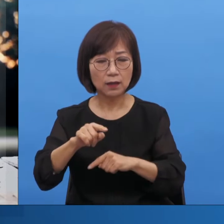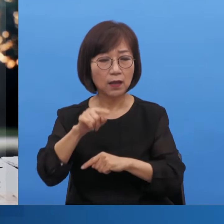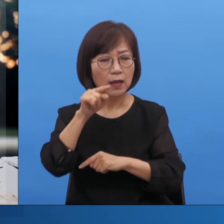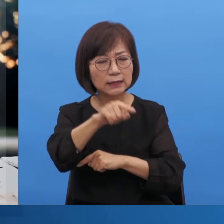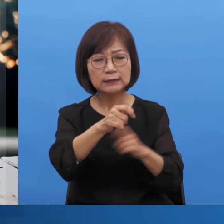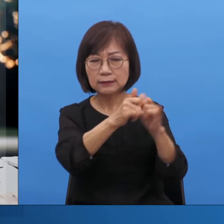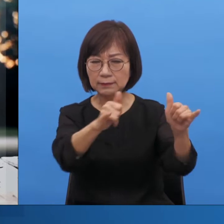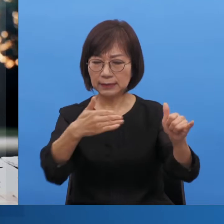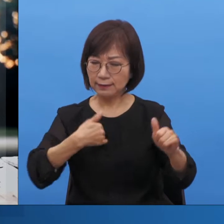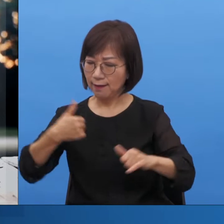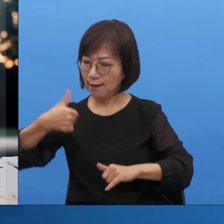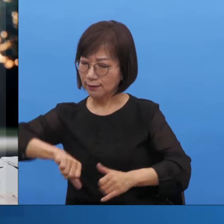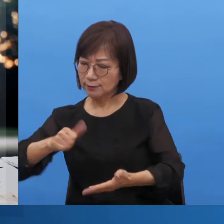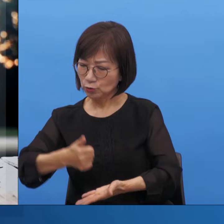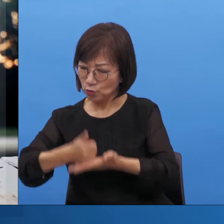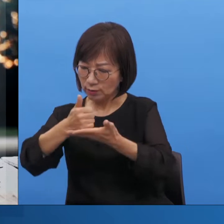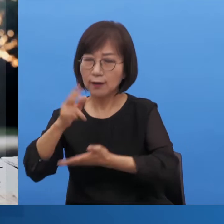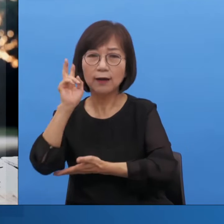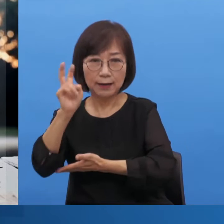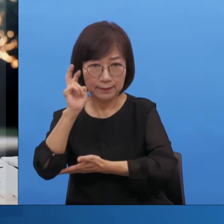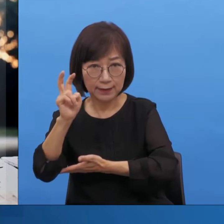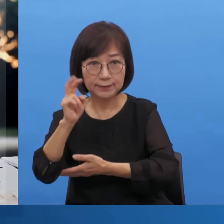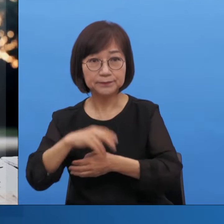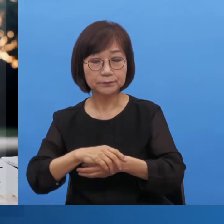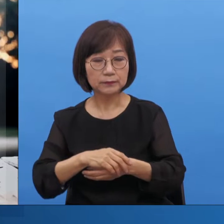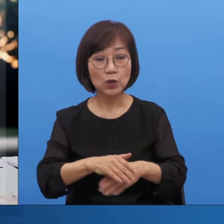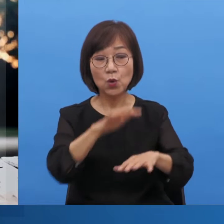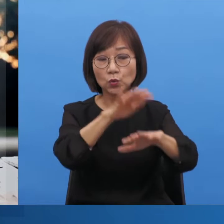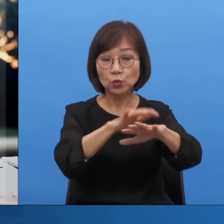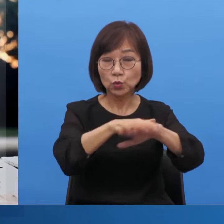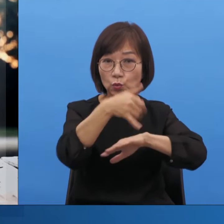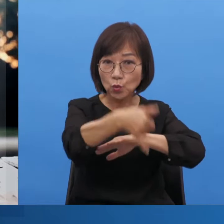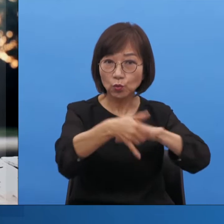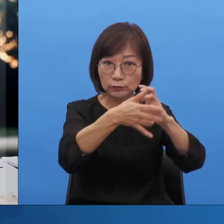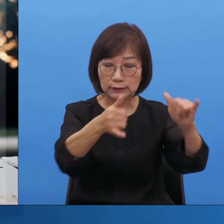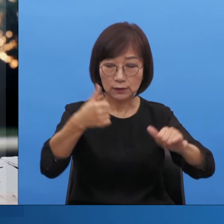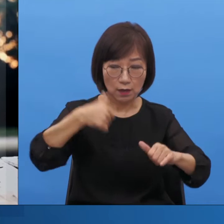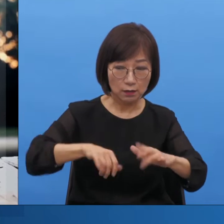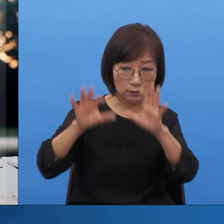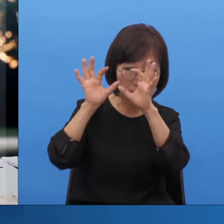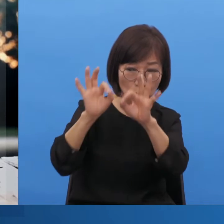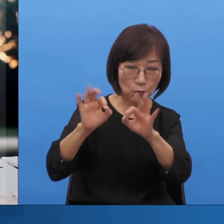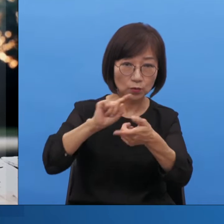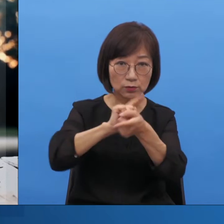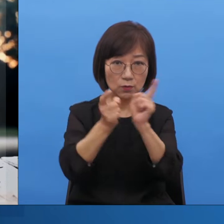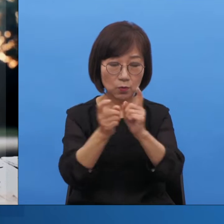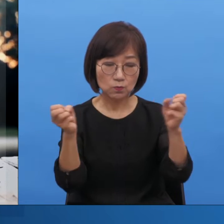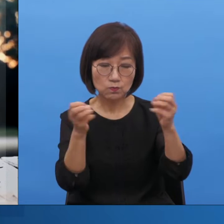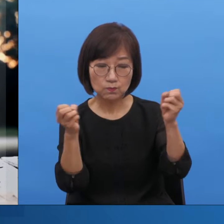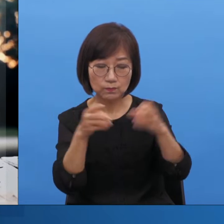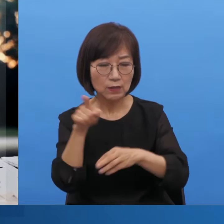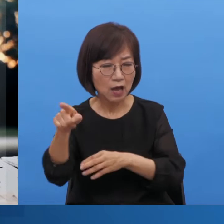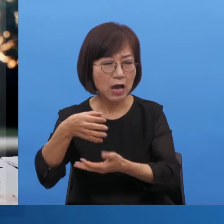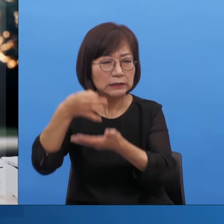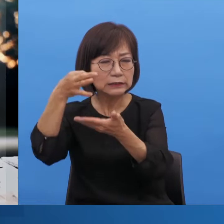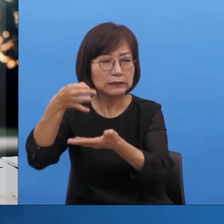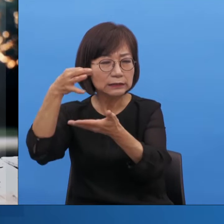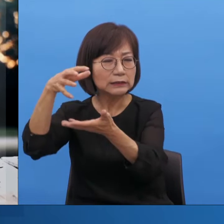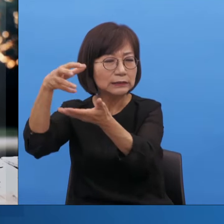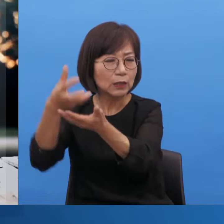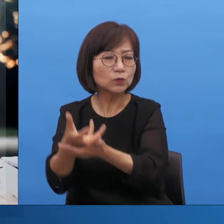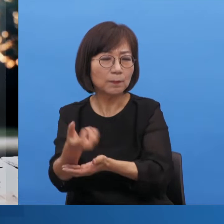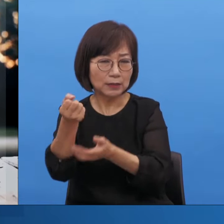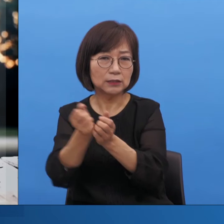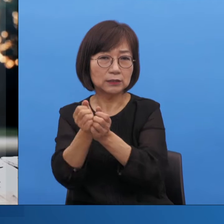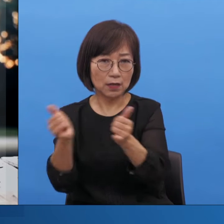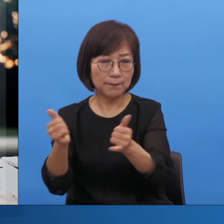그들이 내 아들은 존대하리라 하였더니 농부들이 그 아들을 보고 서로 말하되 이는 상속자니